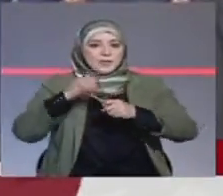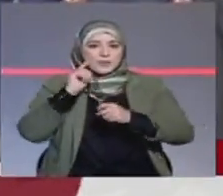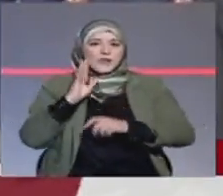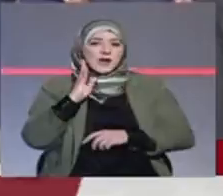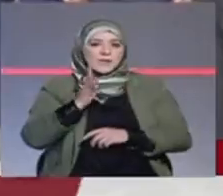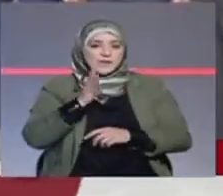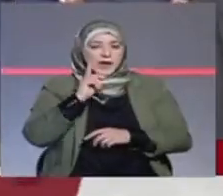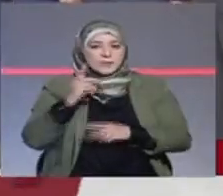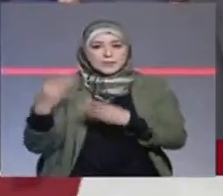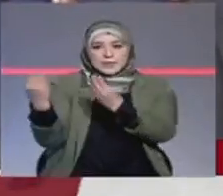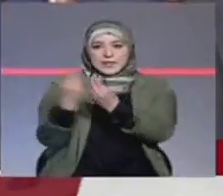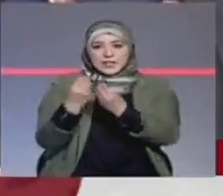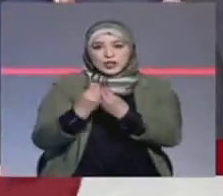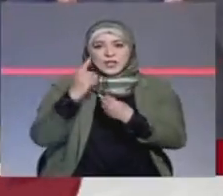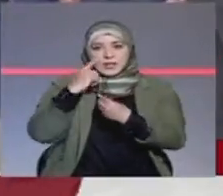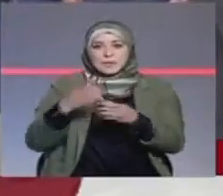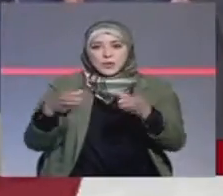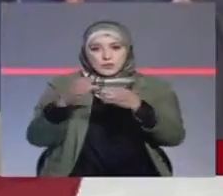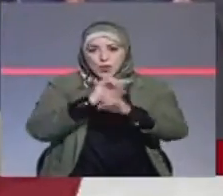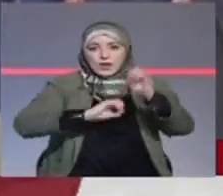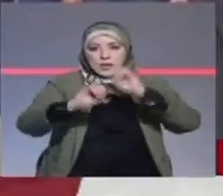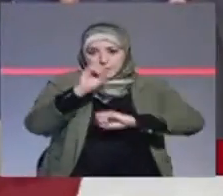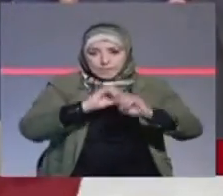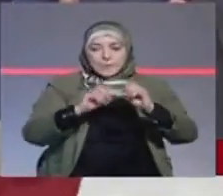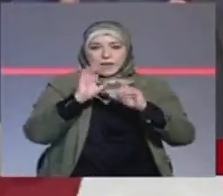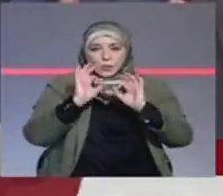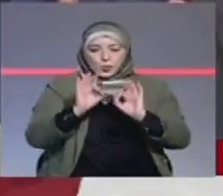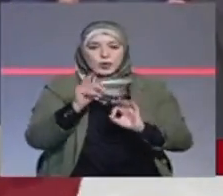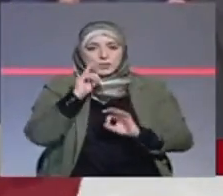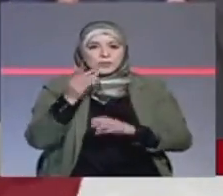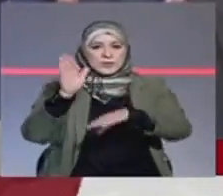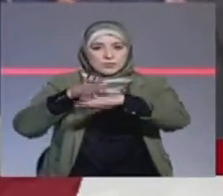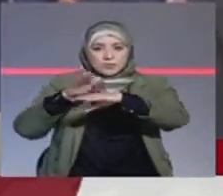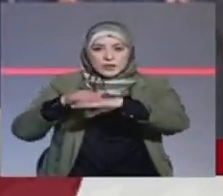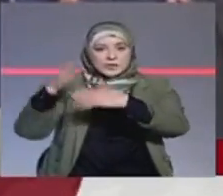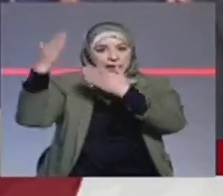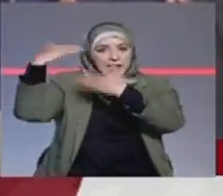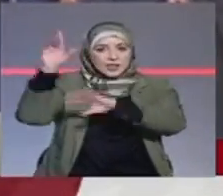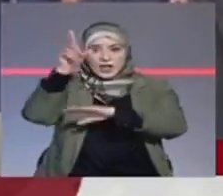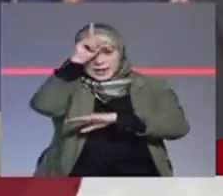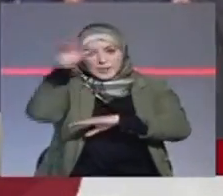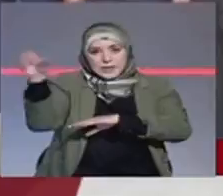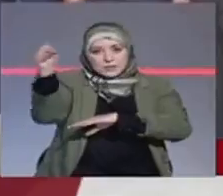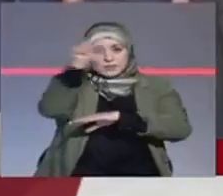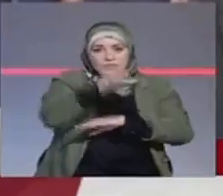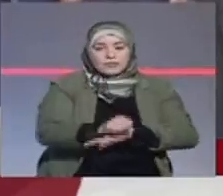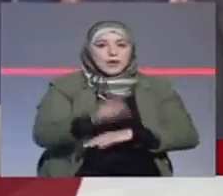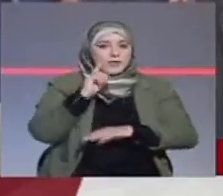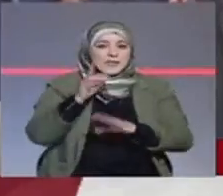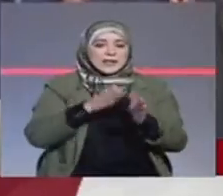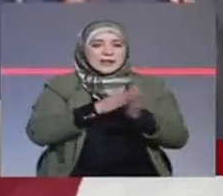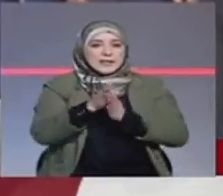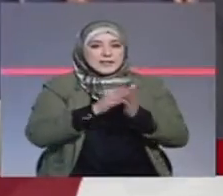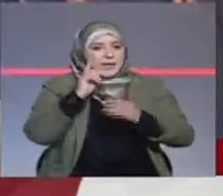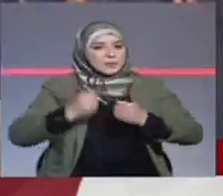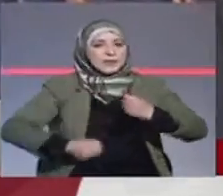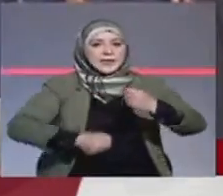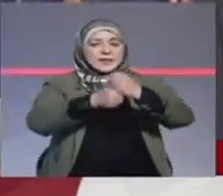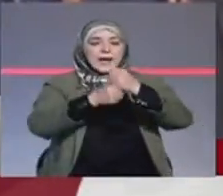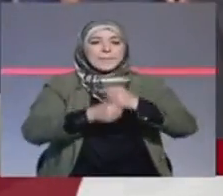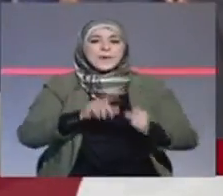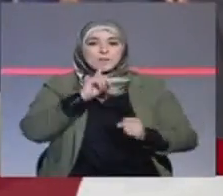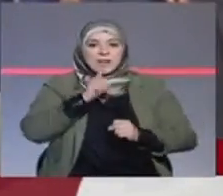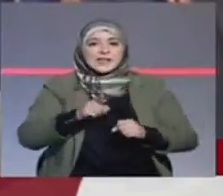المؤتمر إلى جانب عدد من المنظمات وجهت إليها الخارجية الألمانية الدعوة في إطار حرصها على دعم جهود